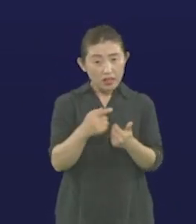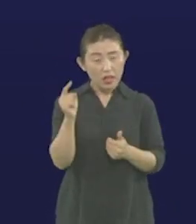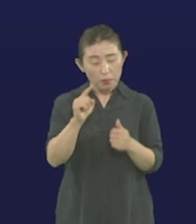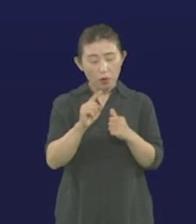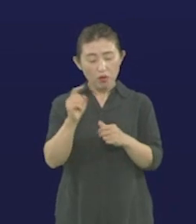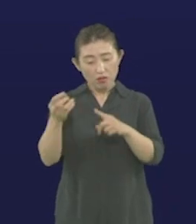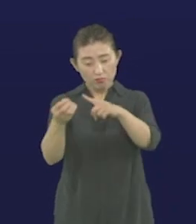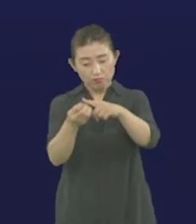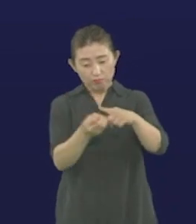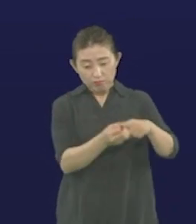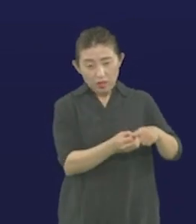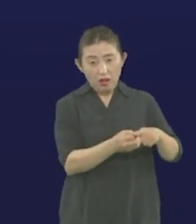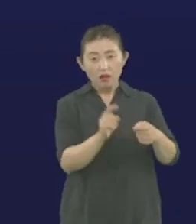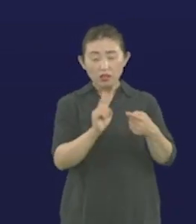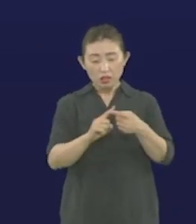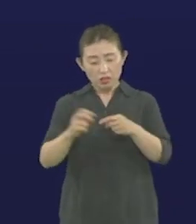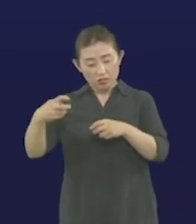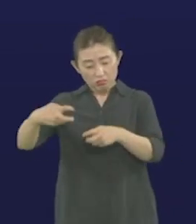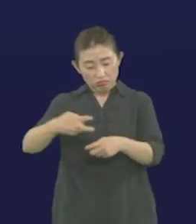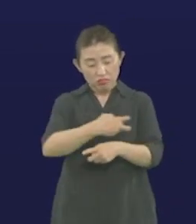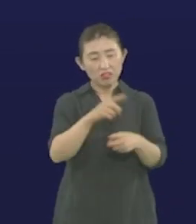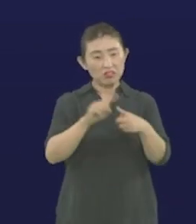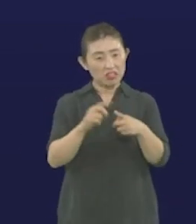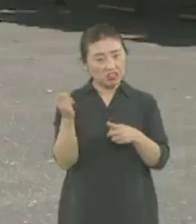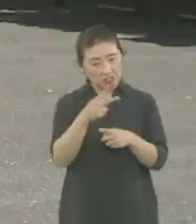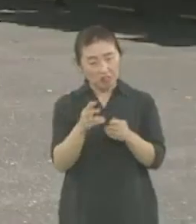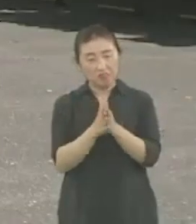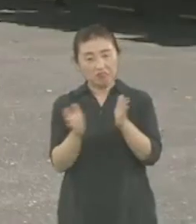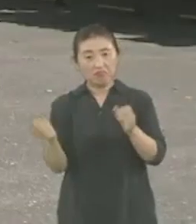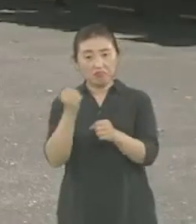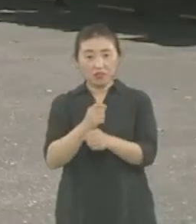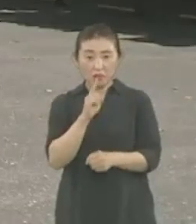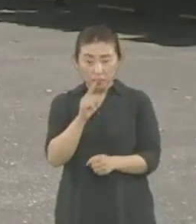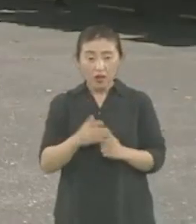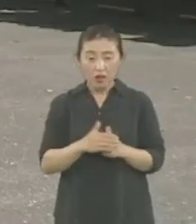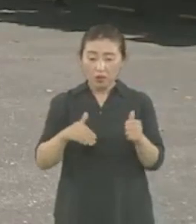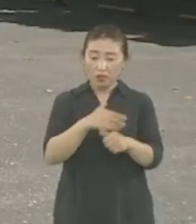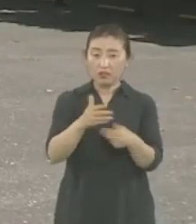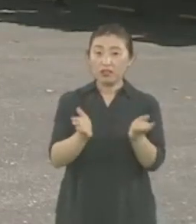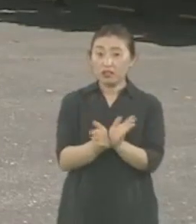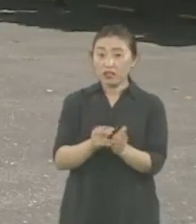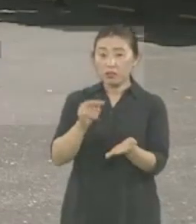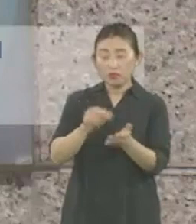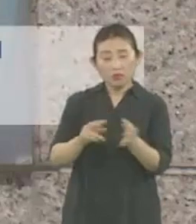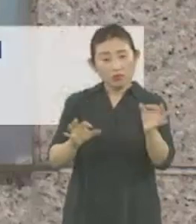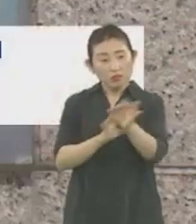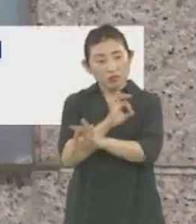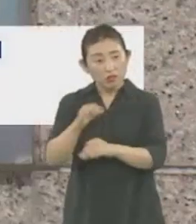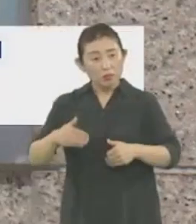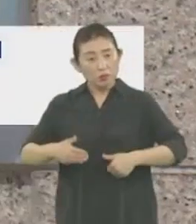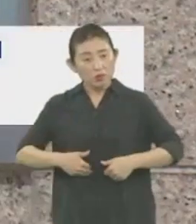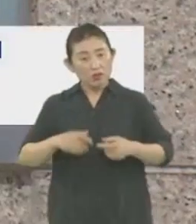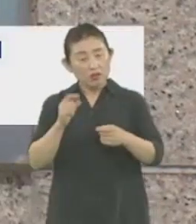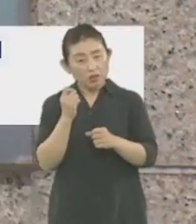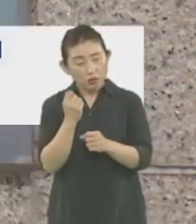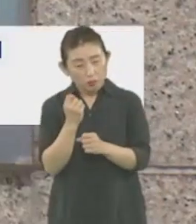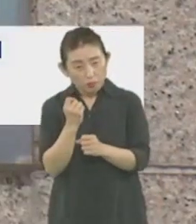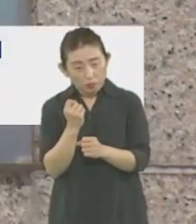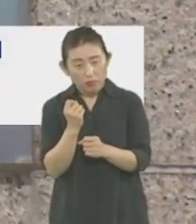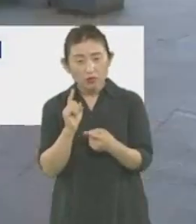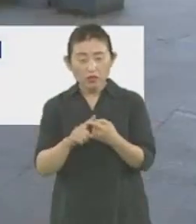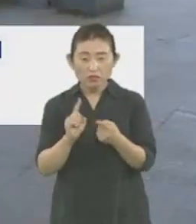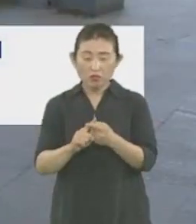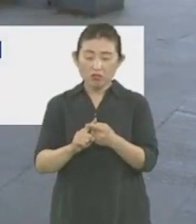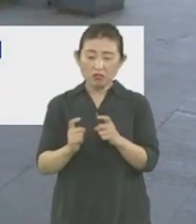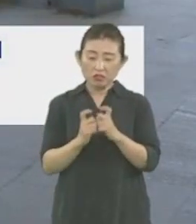모노레일 도입을 재추진할 수 있다고 밝힌 바 있습니다. 하지만 환경단체들은 경제성과 필요성을 놓고 9개월에